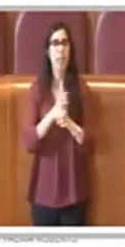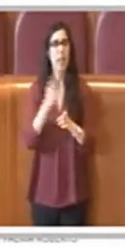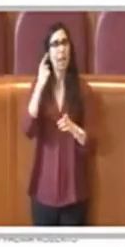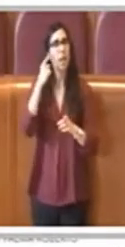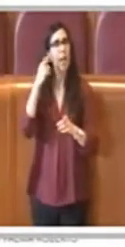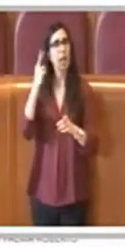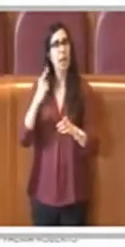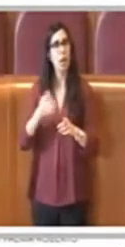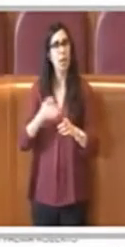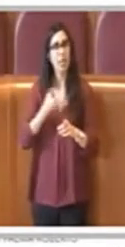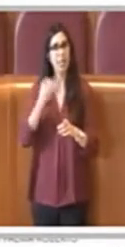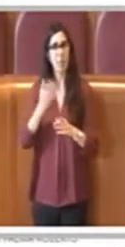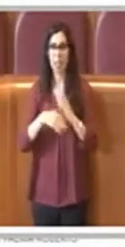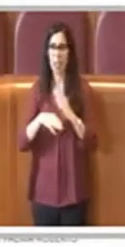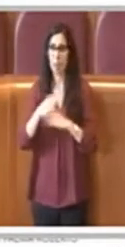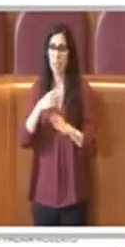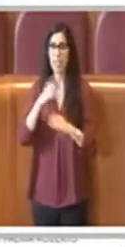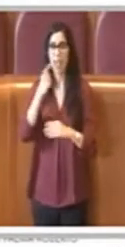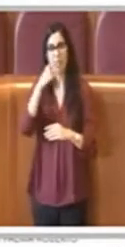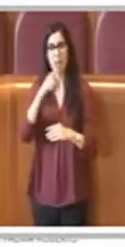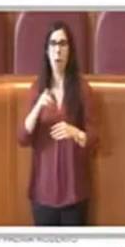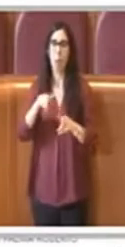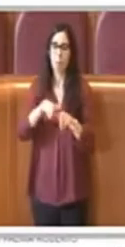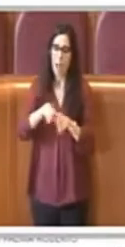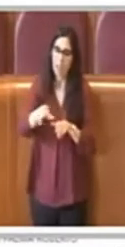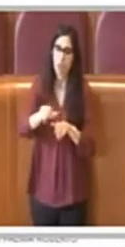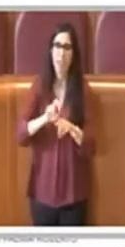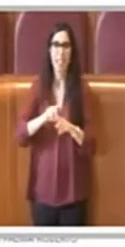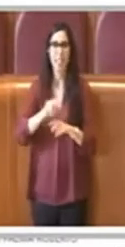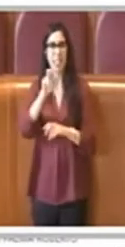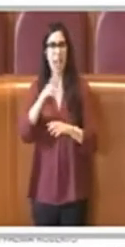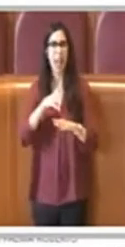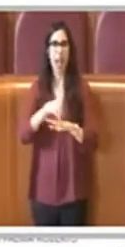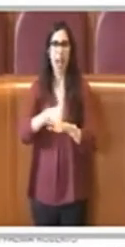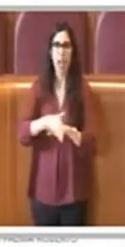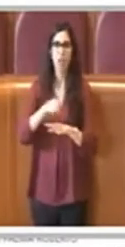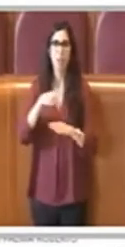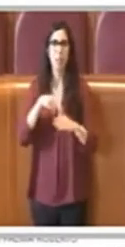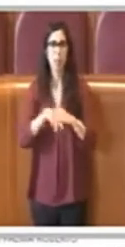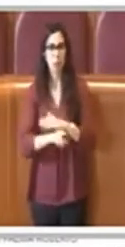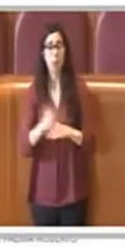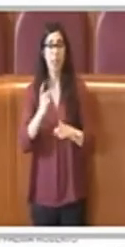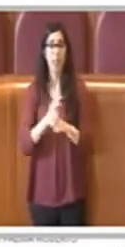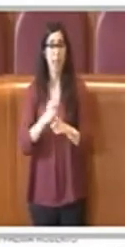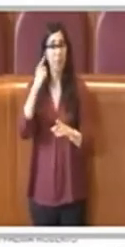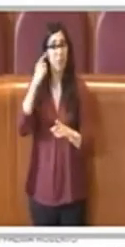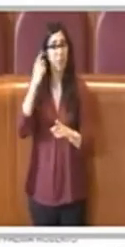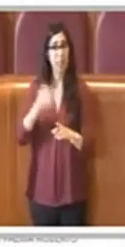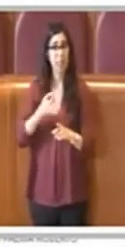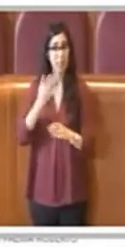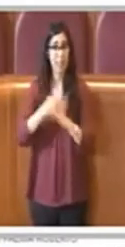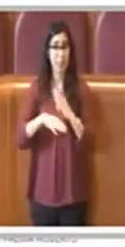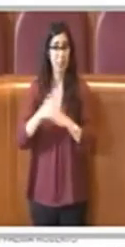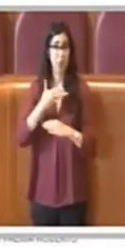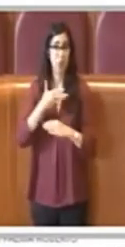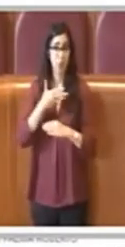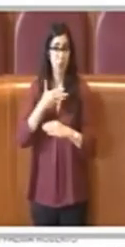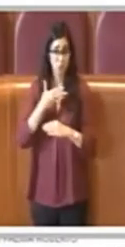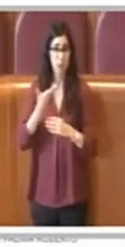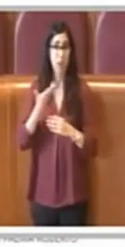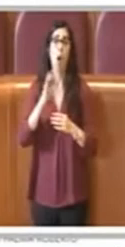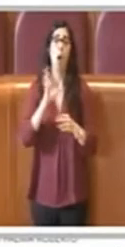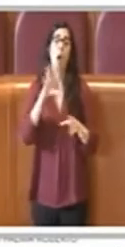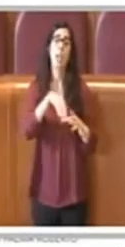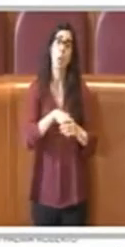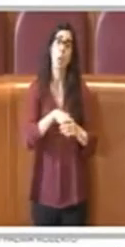dei marciapiedi, delle scale, degli accessi alle metropolitane e così tante altre cose. Per quanto riguarda l'inclusione